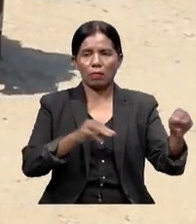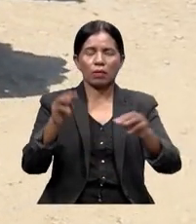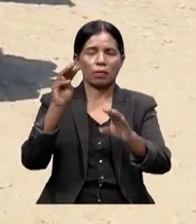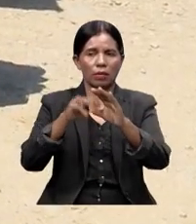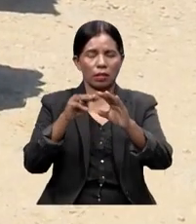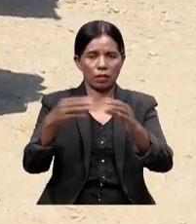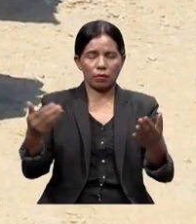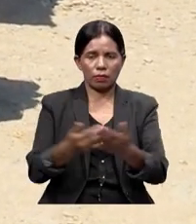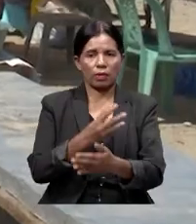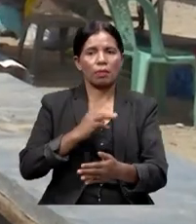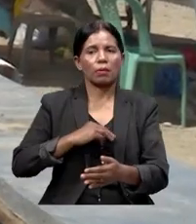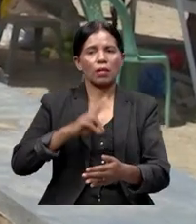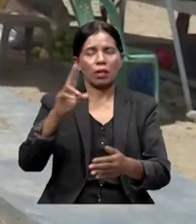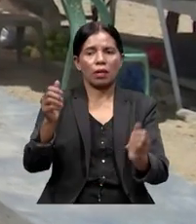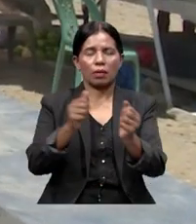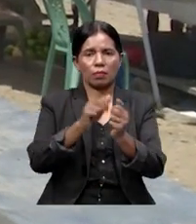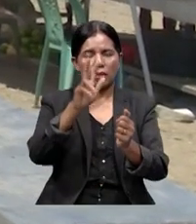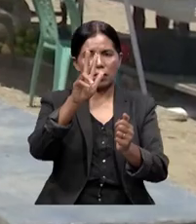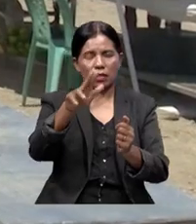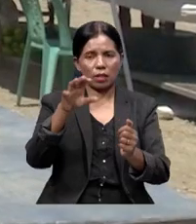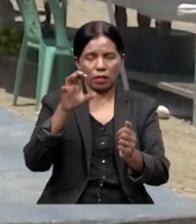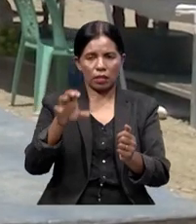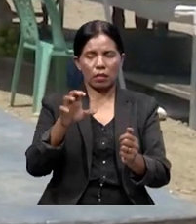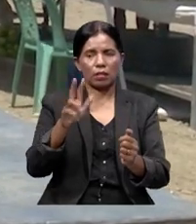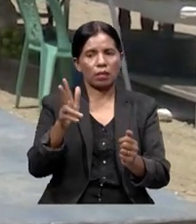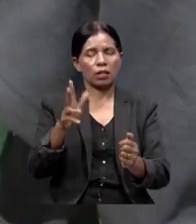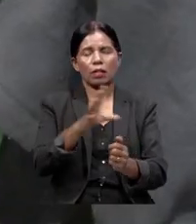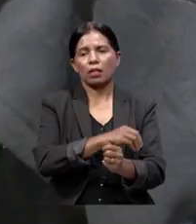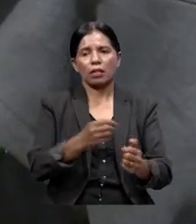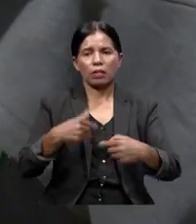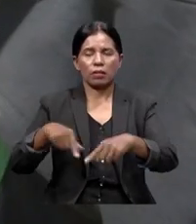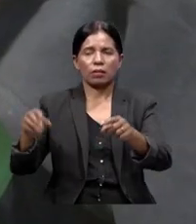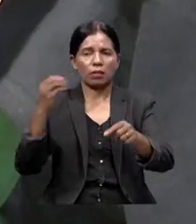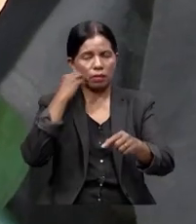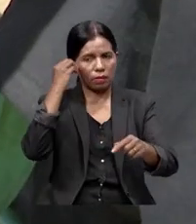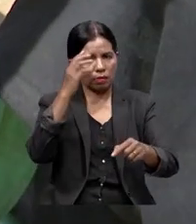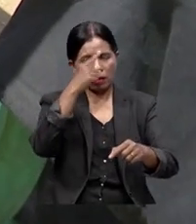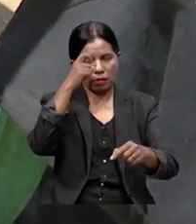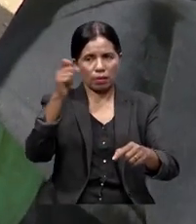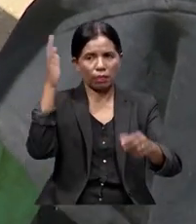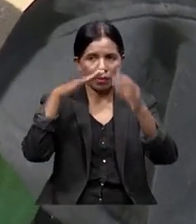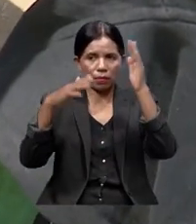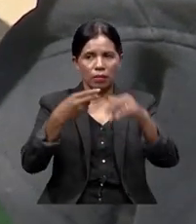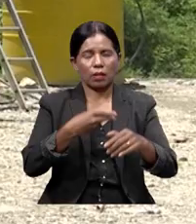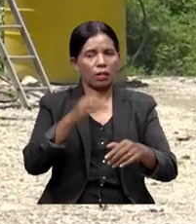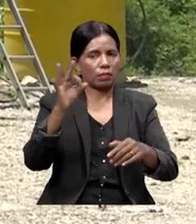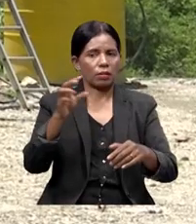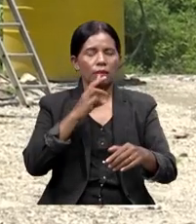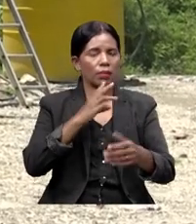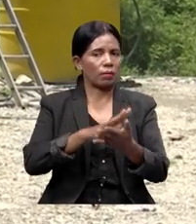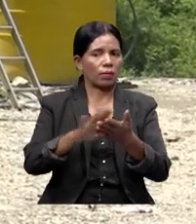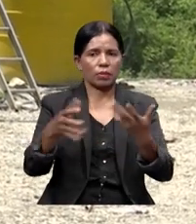Fon Manlewana, Hamuto, Catustolo, Ruanulo, mas bebara que decide fila para Sira Nehela Fatin, tamba problema Harris Fatin no bemos la